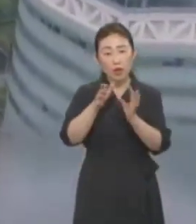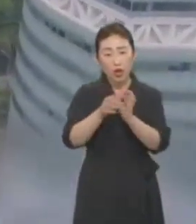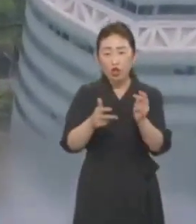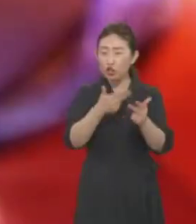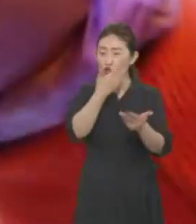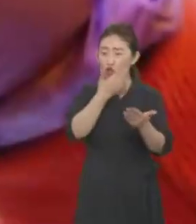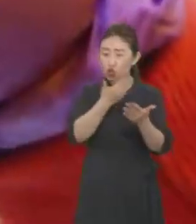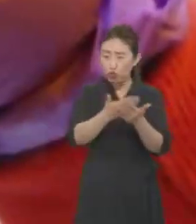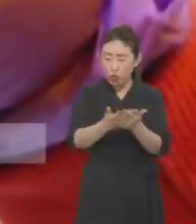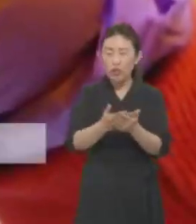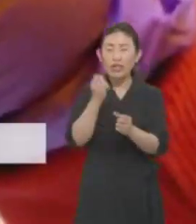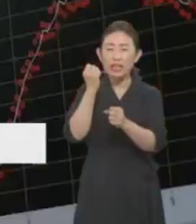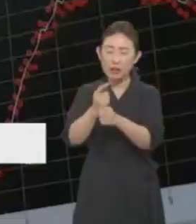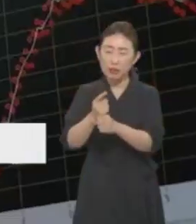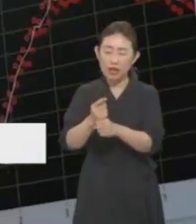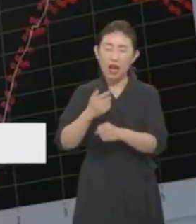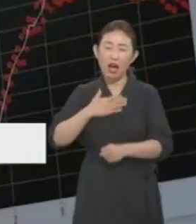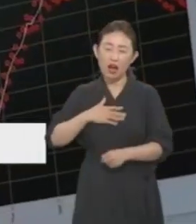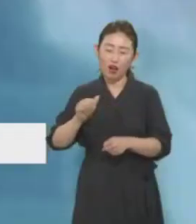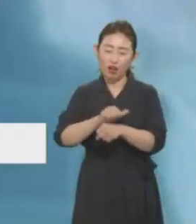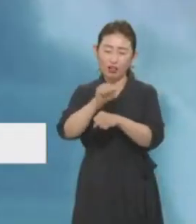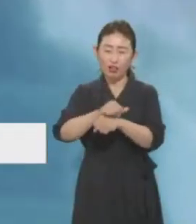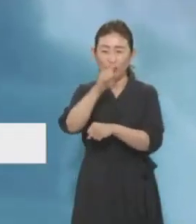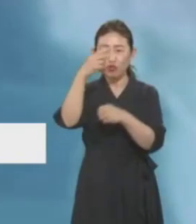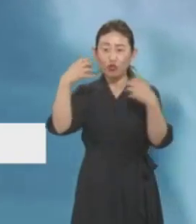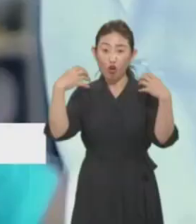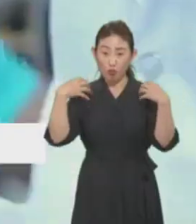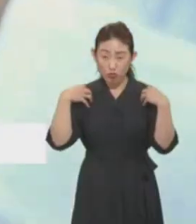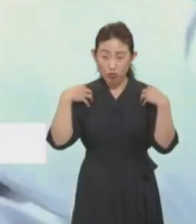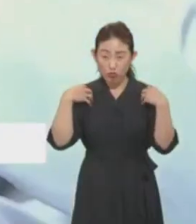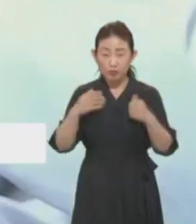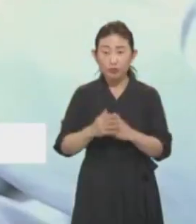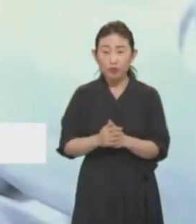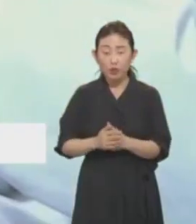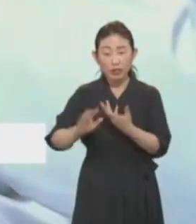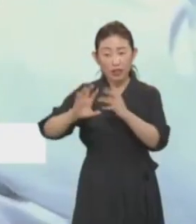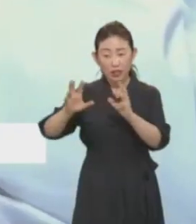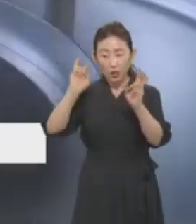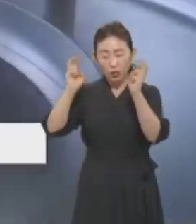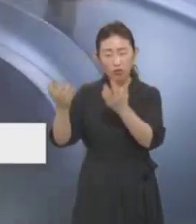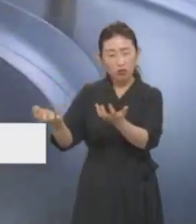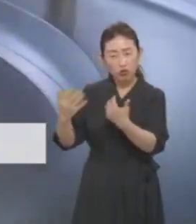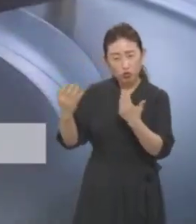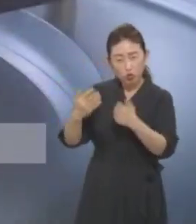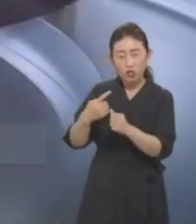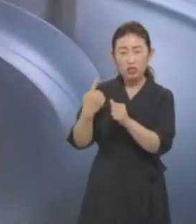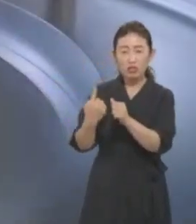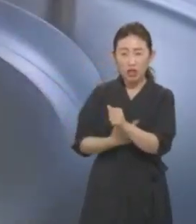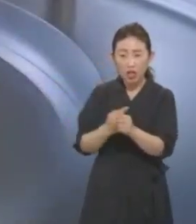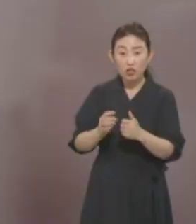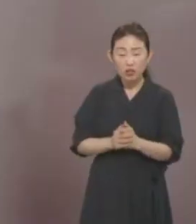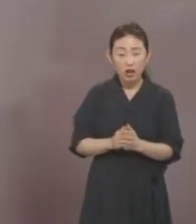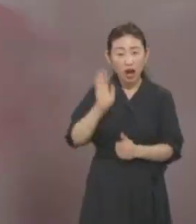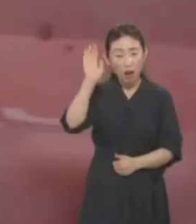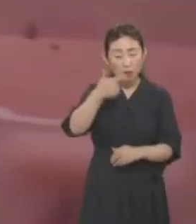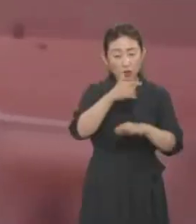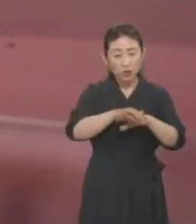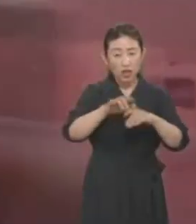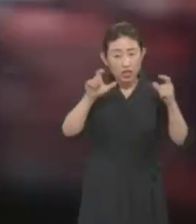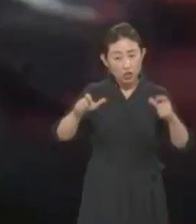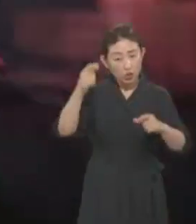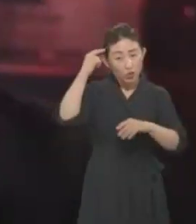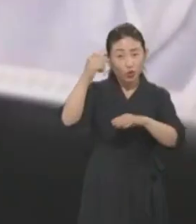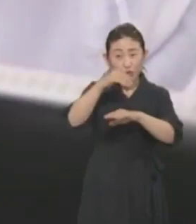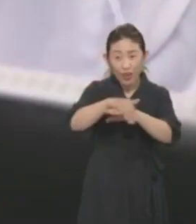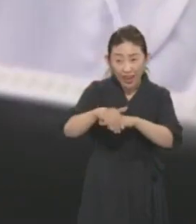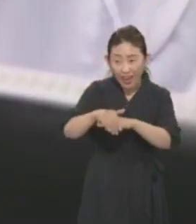산업의 중요성을 일찍 인지한 싱가포르 정부의 인프라 투자와 다국적 기업 유치는 바이오메디컬 혁신지구 개발 계획 수립